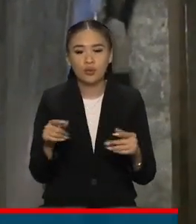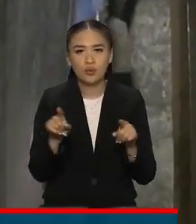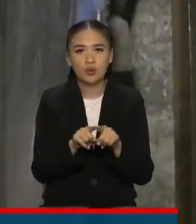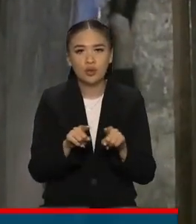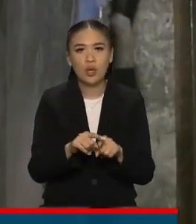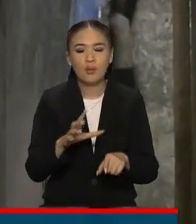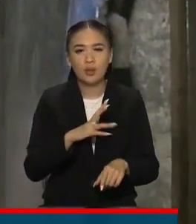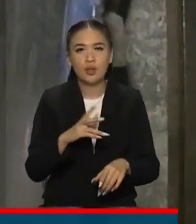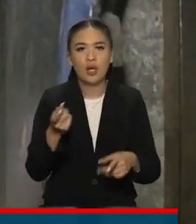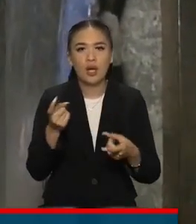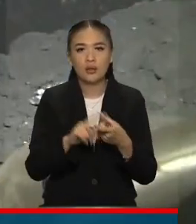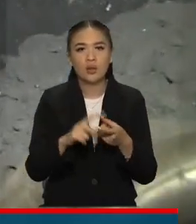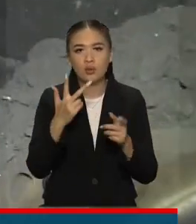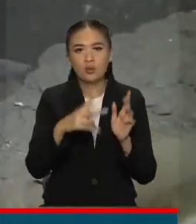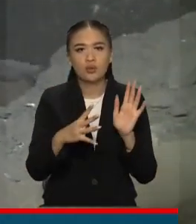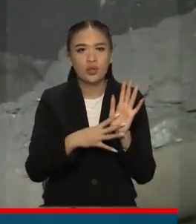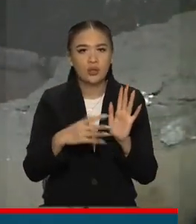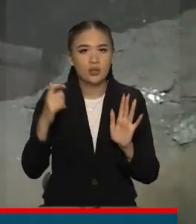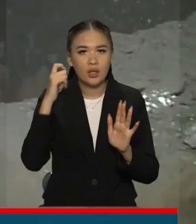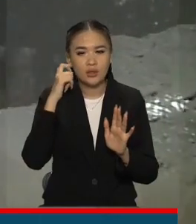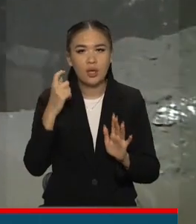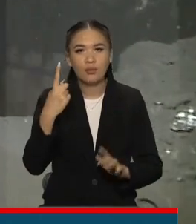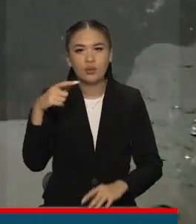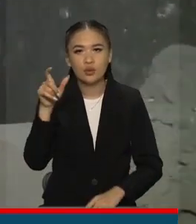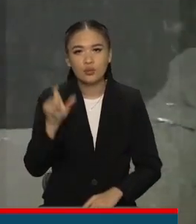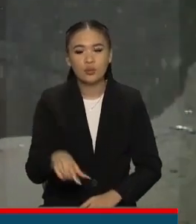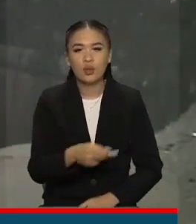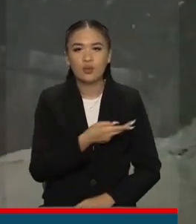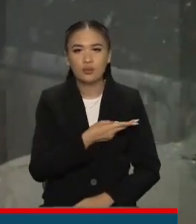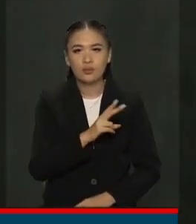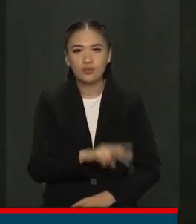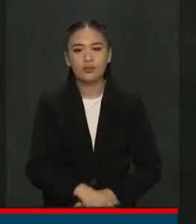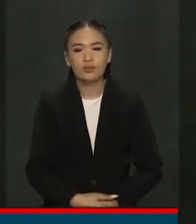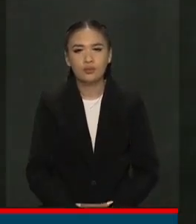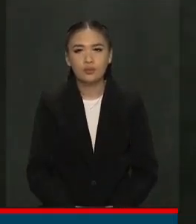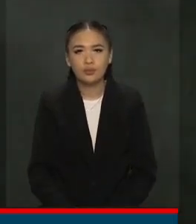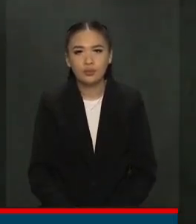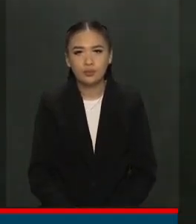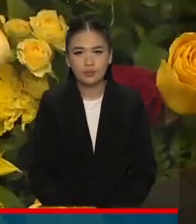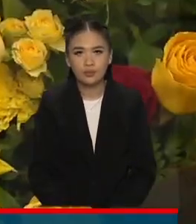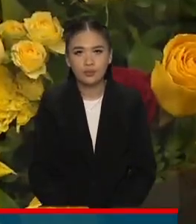кәсіпорынға қарасты өркен кен орында 39 жастағы бір жұмысшы мерт болды.